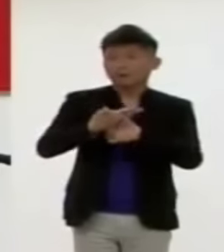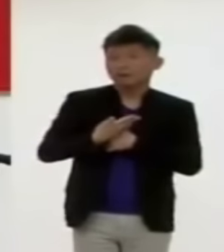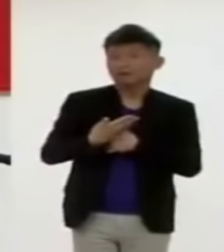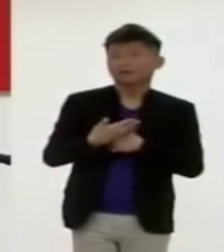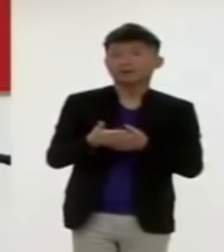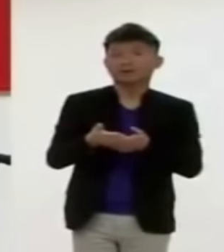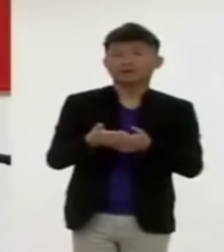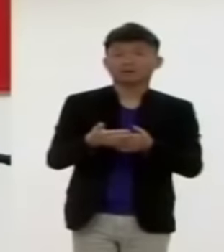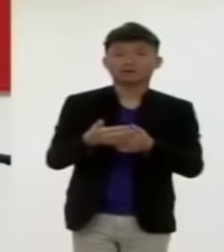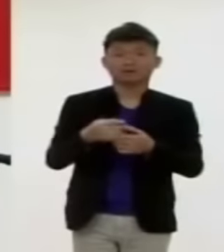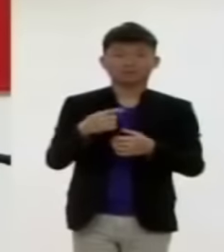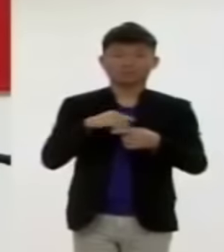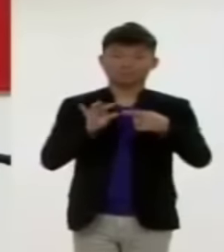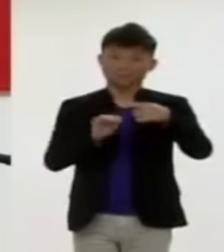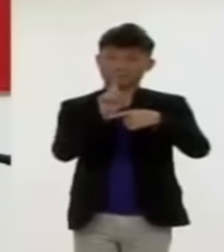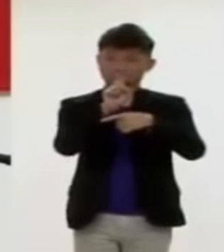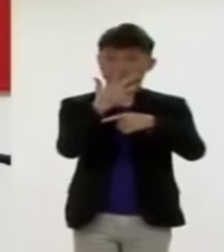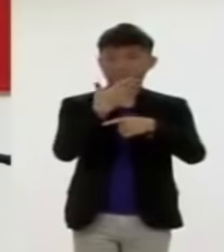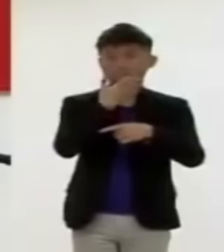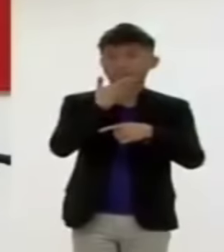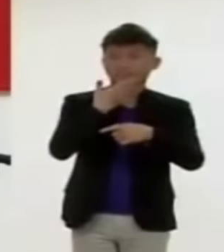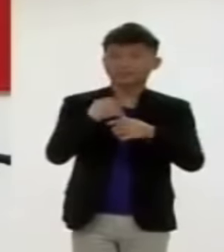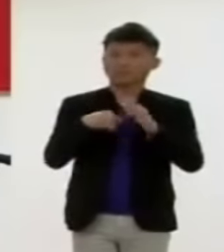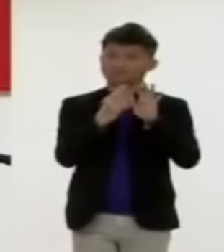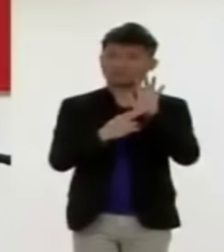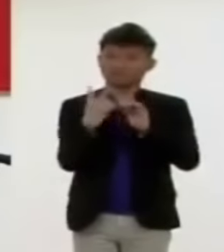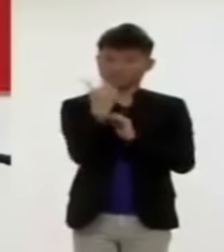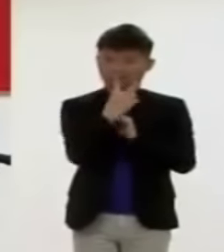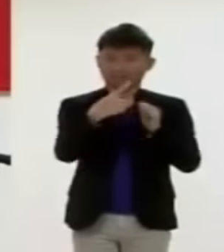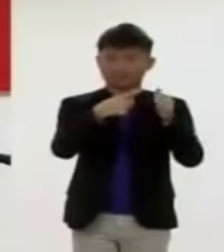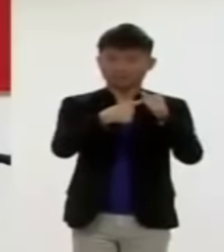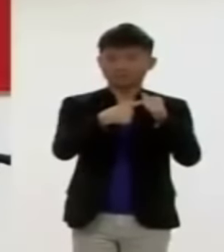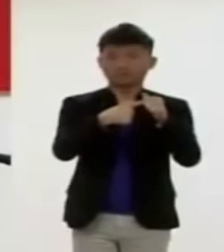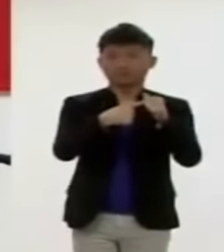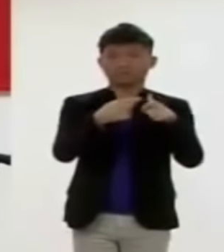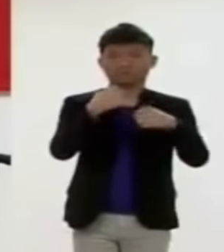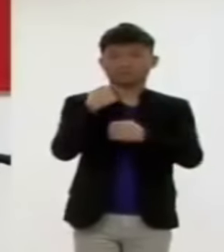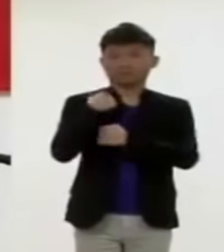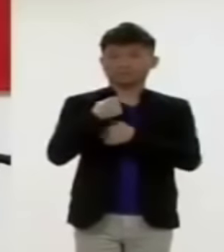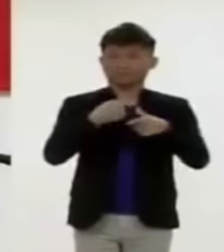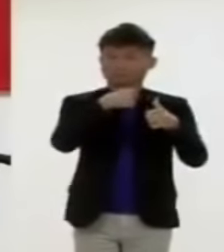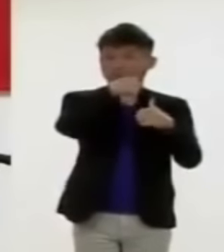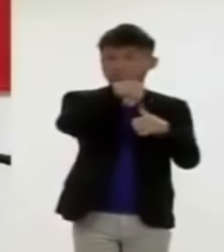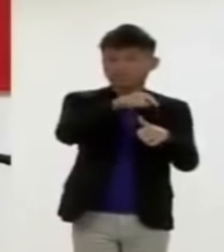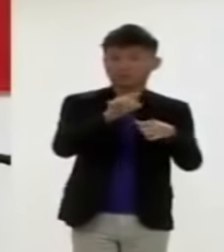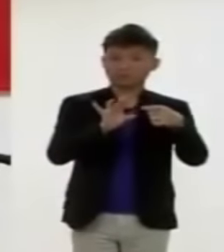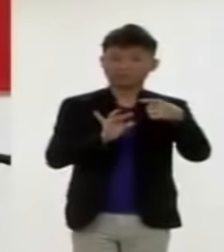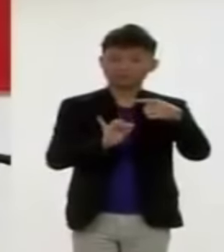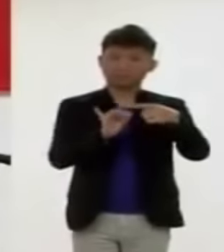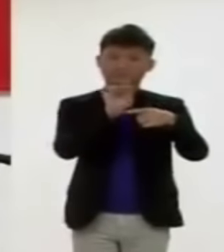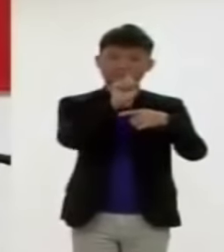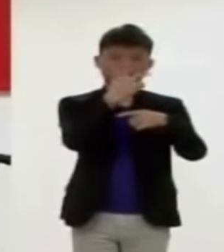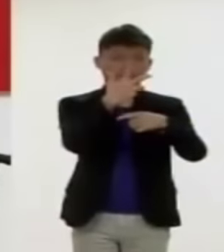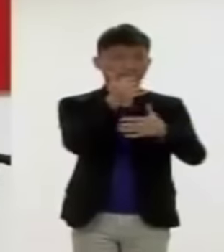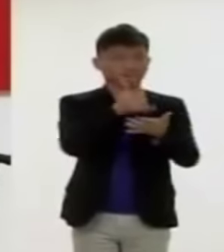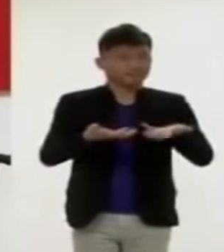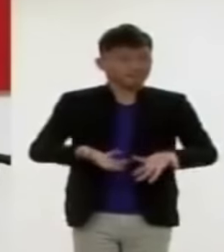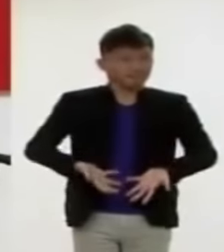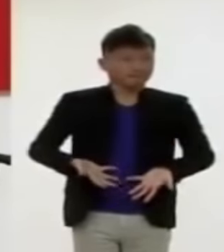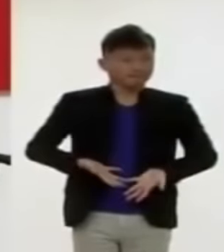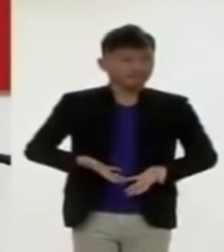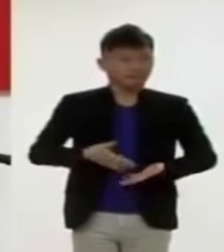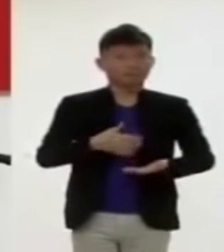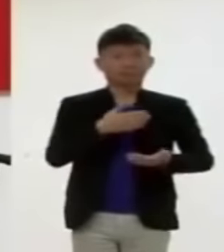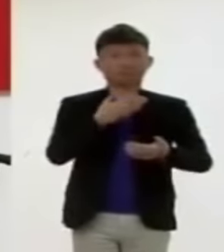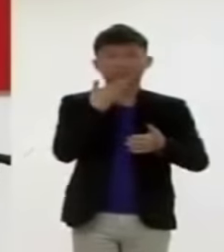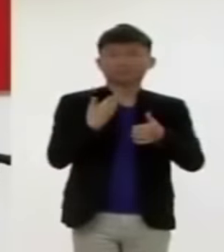的18%有2种解释。第一个，军公教他记得18%的退休的应该得的那个18%